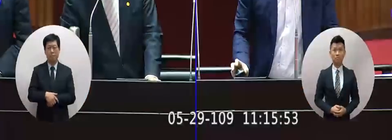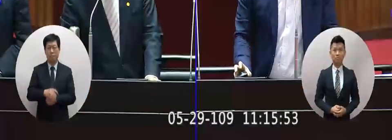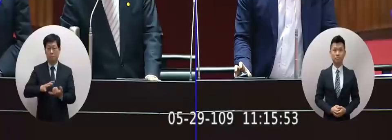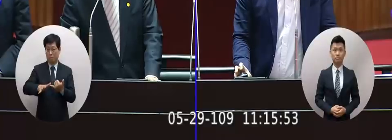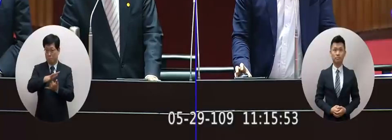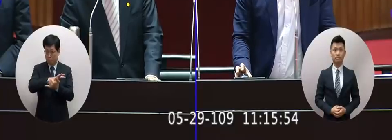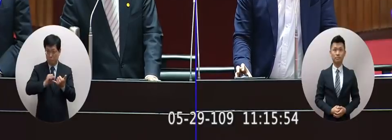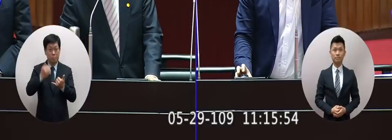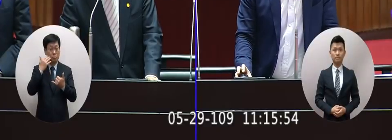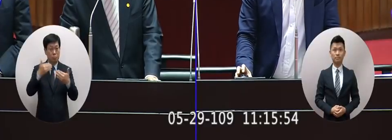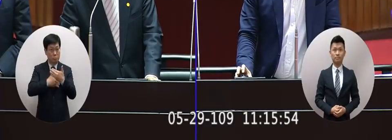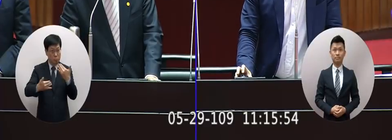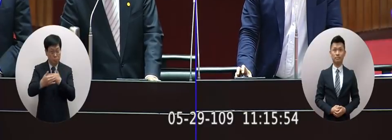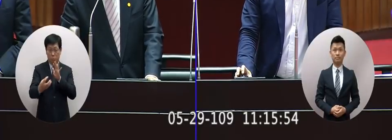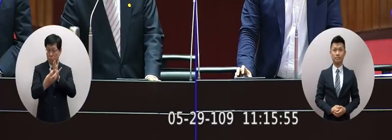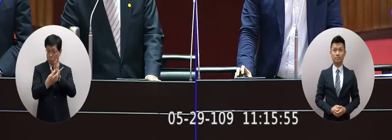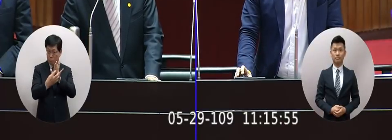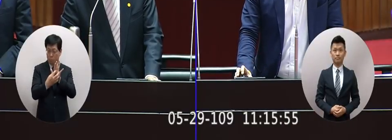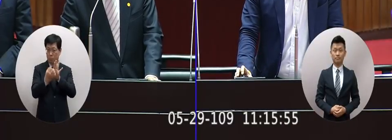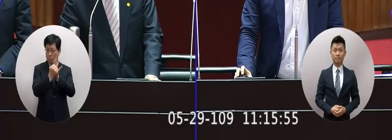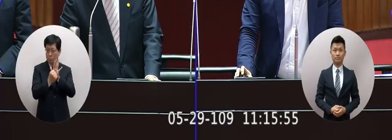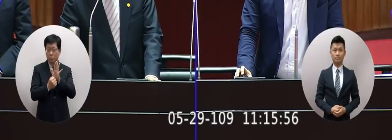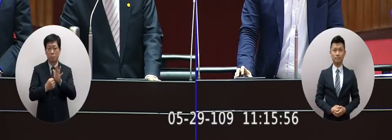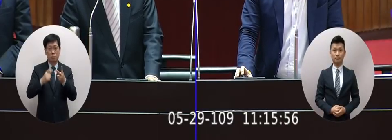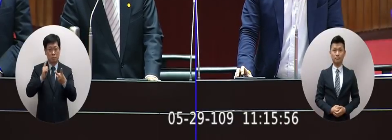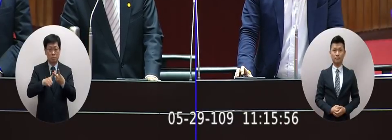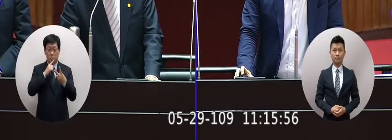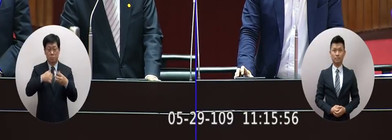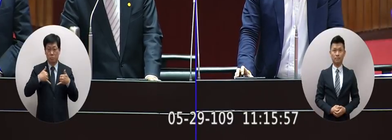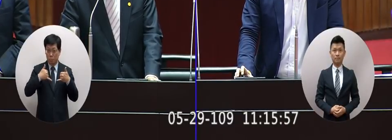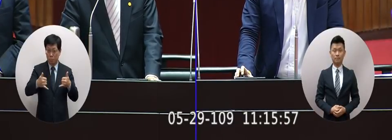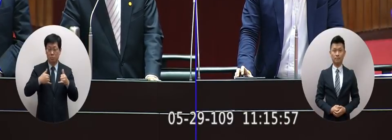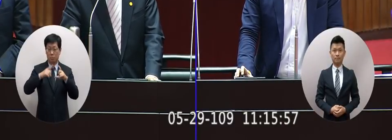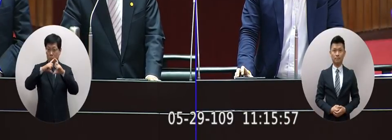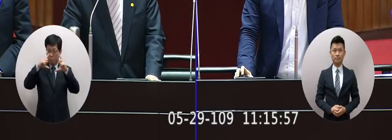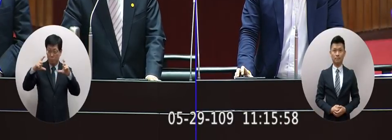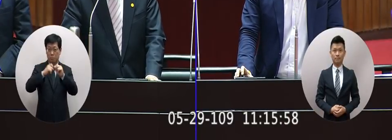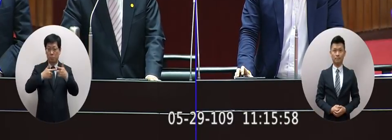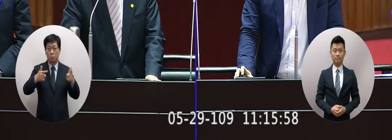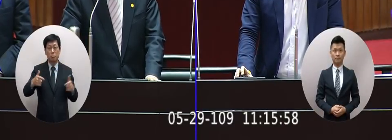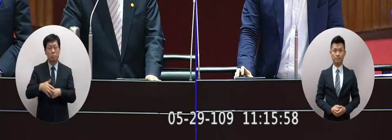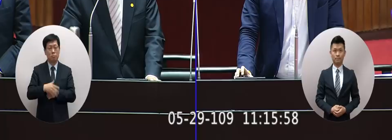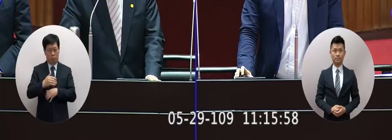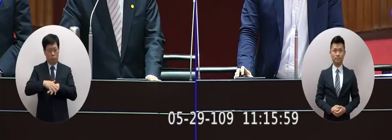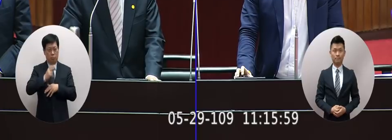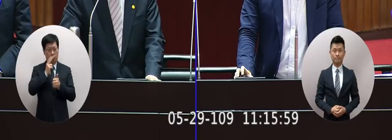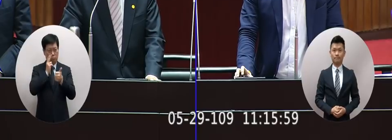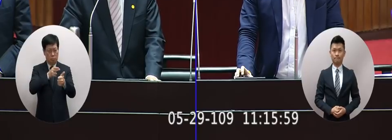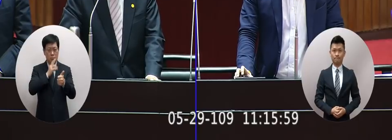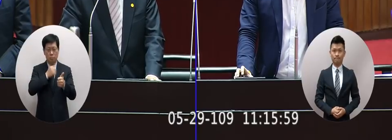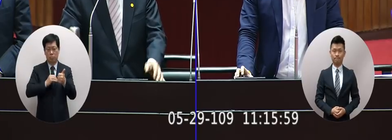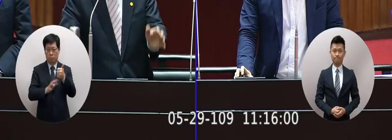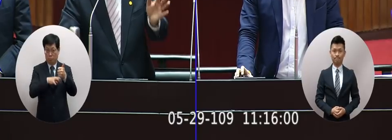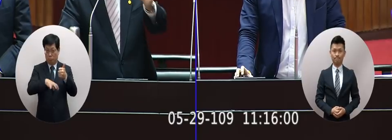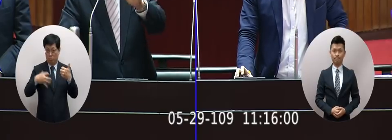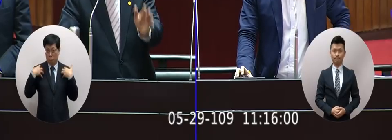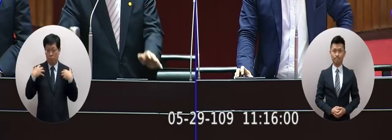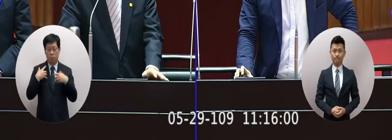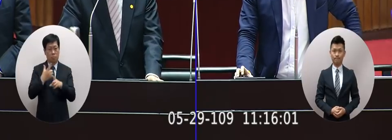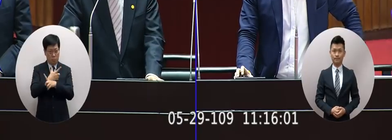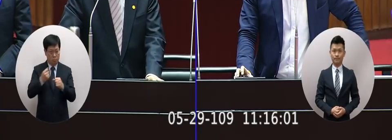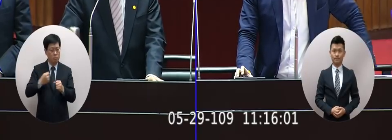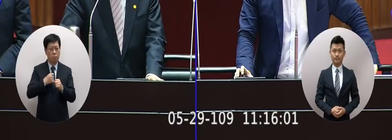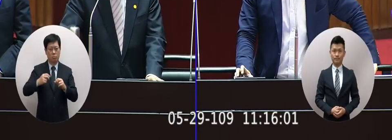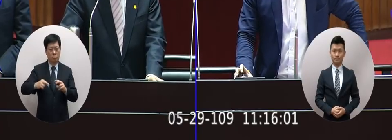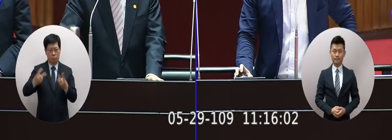全国呐，交通标志以及路标、路牌一切。我会要求相关部会以后全拢一